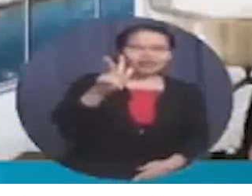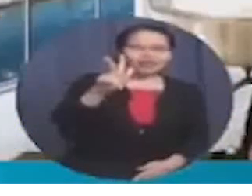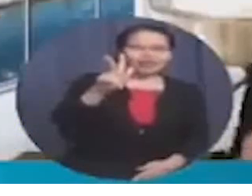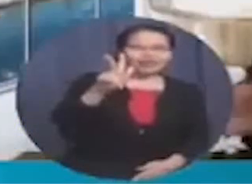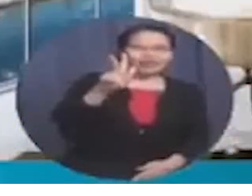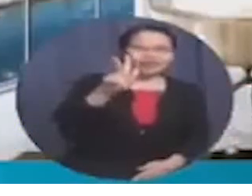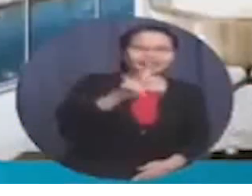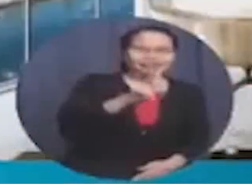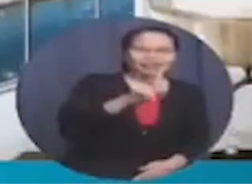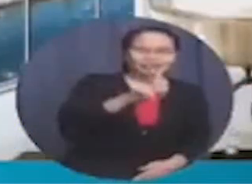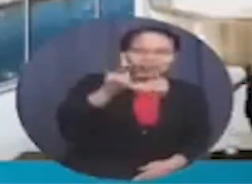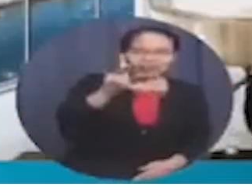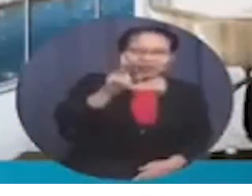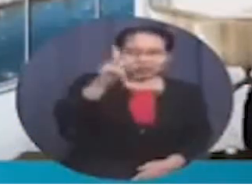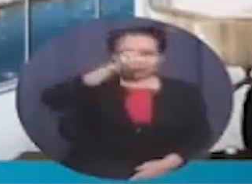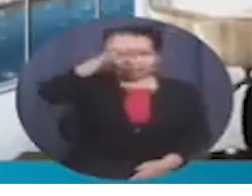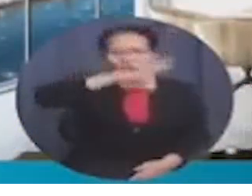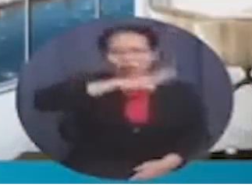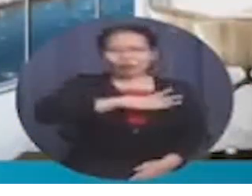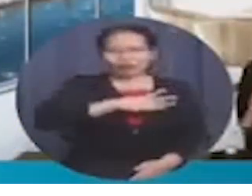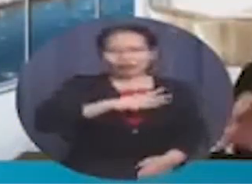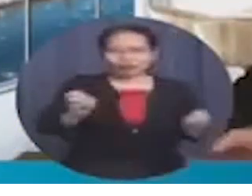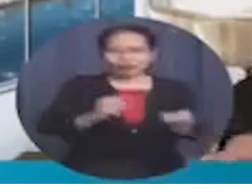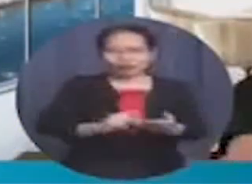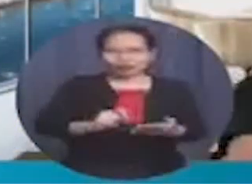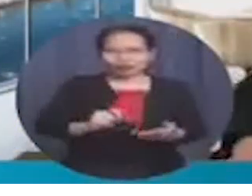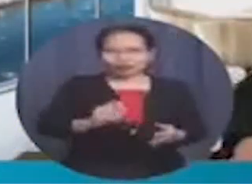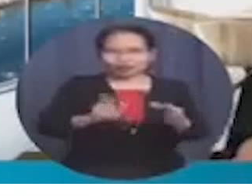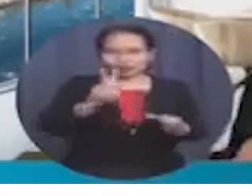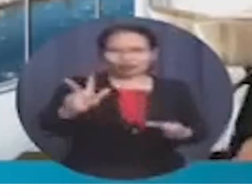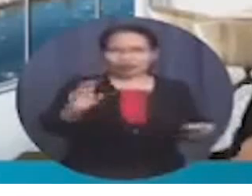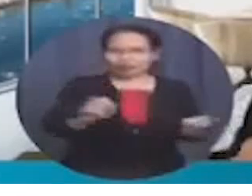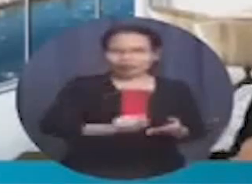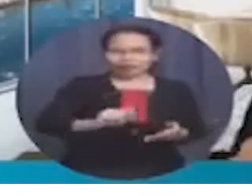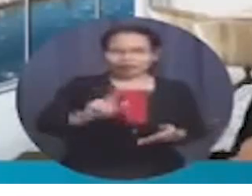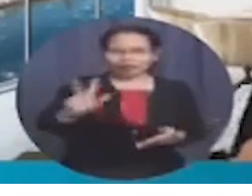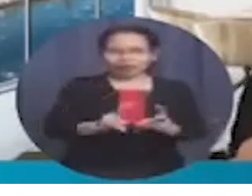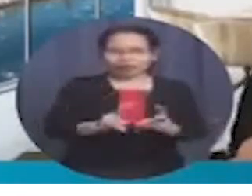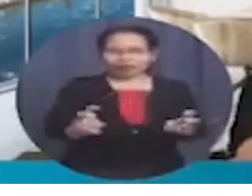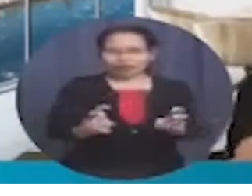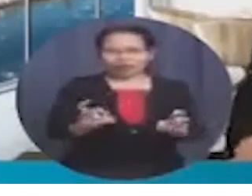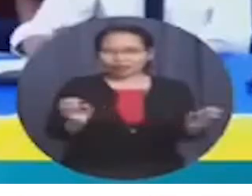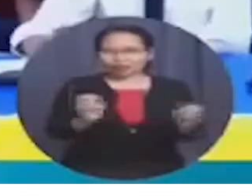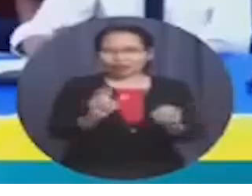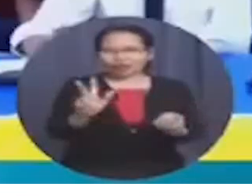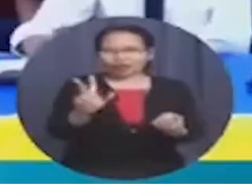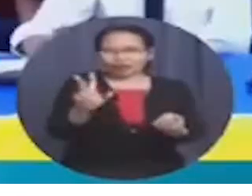tatlo. Yon ay mga pantas na lalaki. Wala nga nakalagay kung tatlo yun eh. Wala eh.